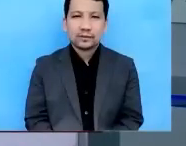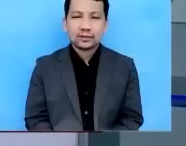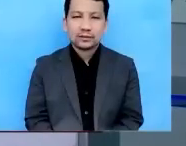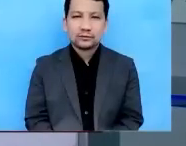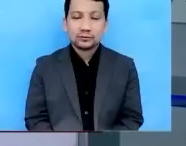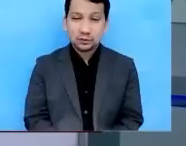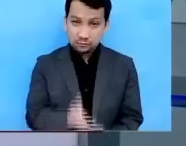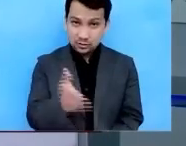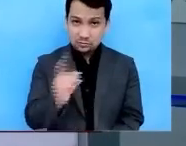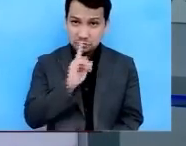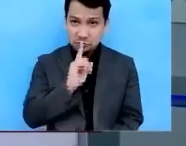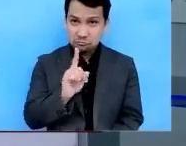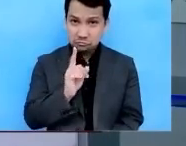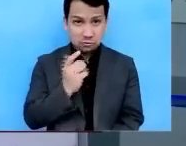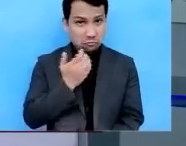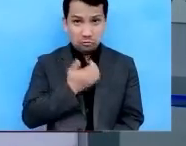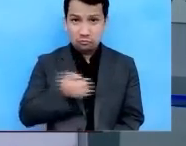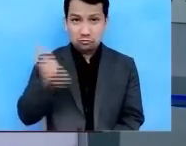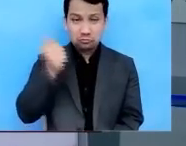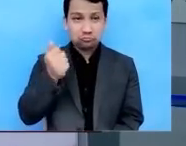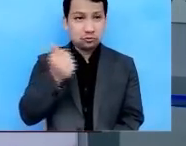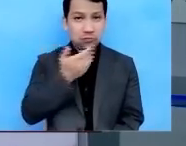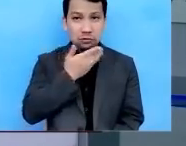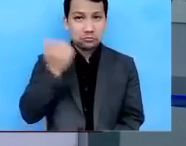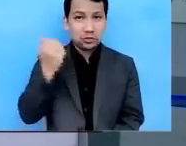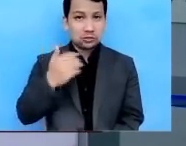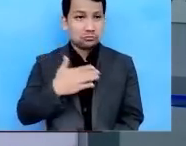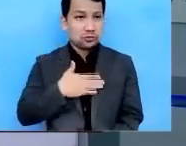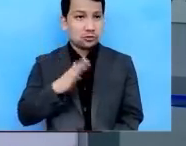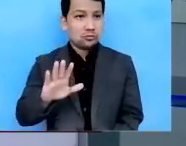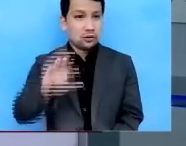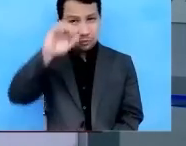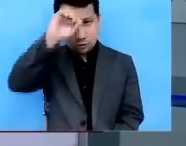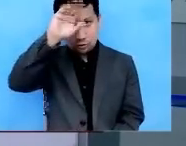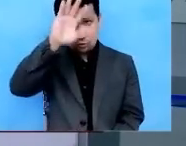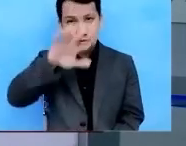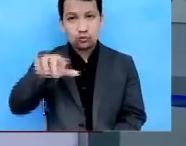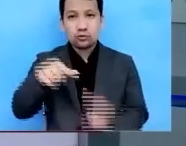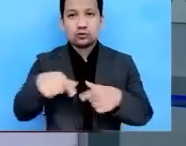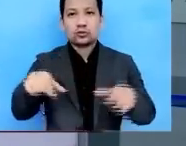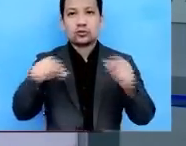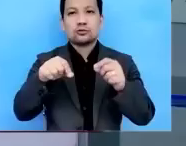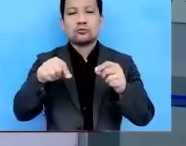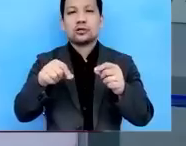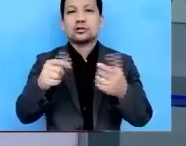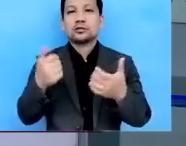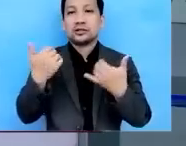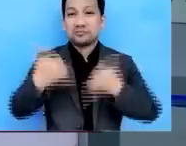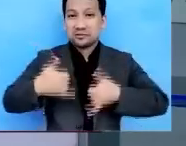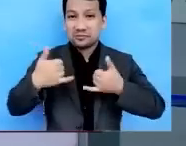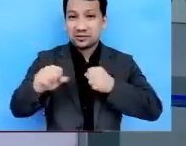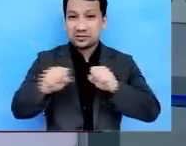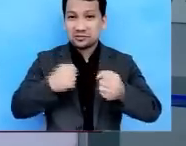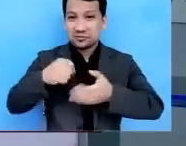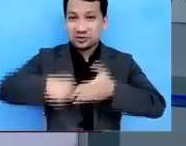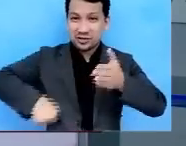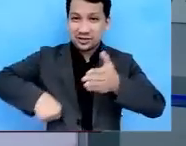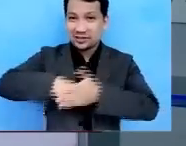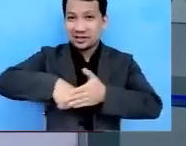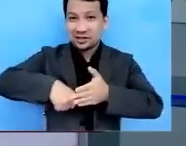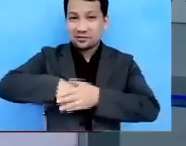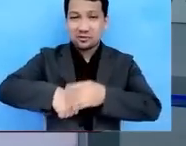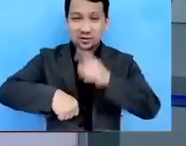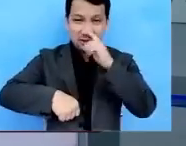Kung palupitan lang din naman, wala na sigurong mas lulupit pa sa mga lolo sa Japan na sumasabak sa sports. Aba, kahit mga 8 years